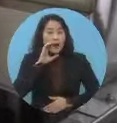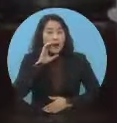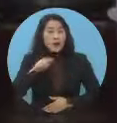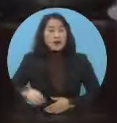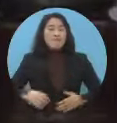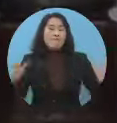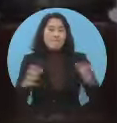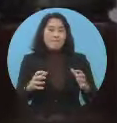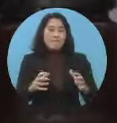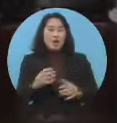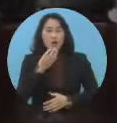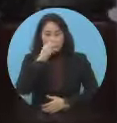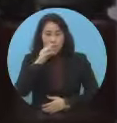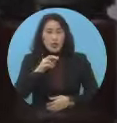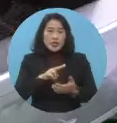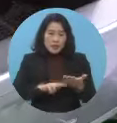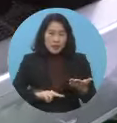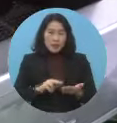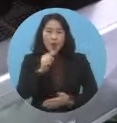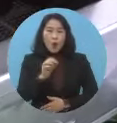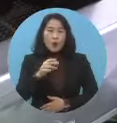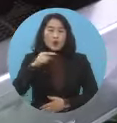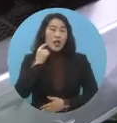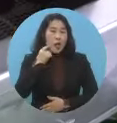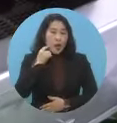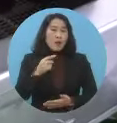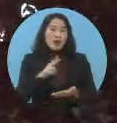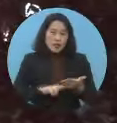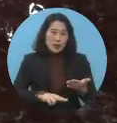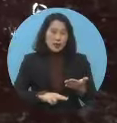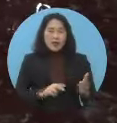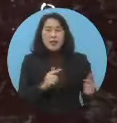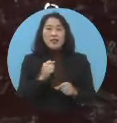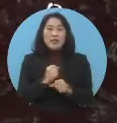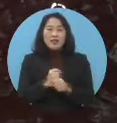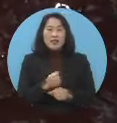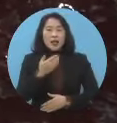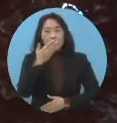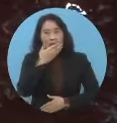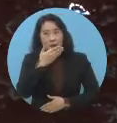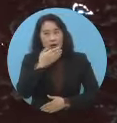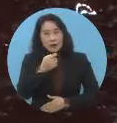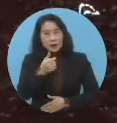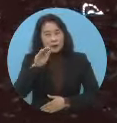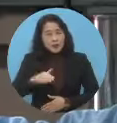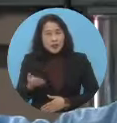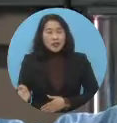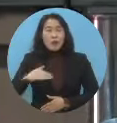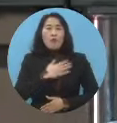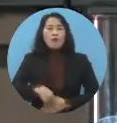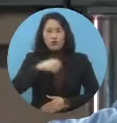통해 귤 쟁 홍차 쟁 밀크 잼 개발도 활발합니다 단맛은 털 하면서 몸에 좋은 성분이 많은 무설탕 젬